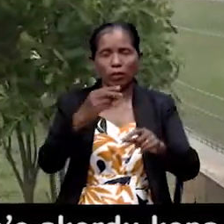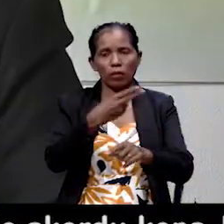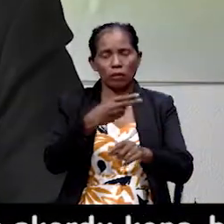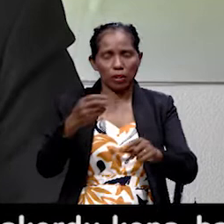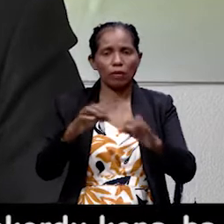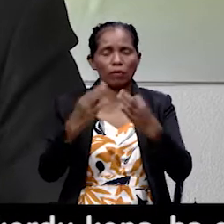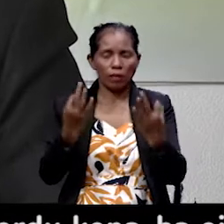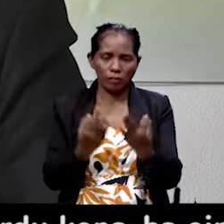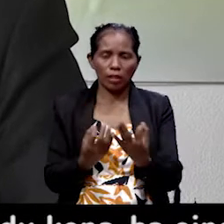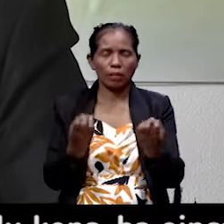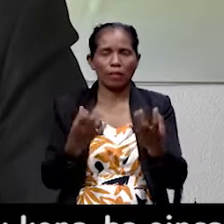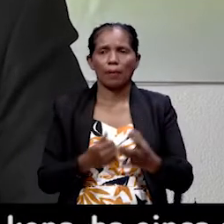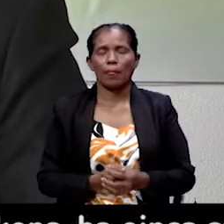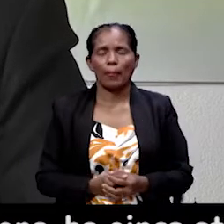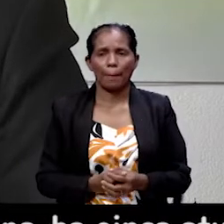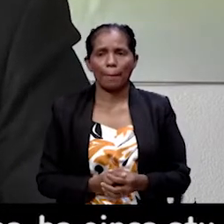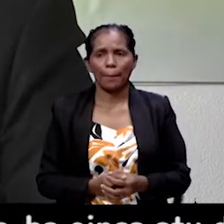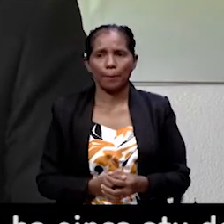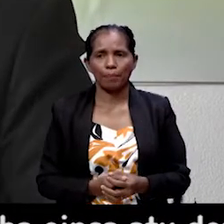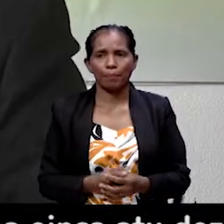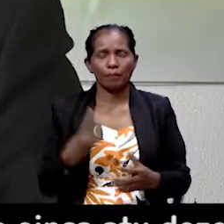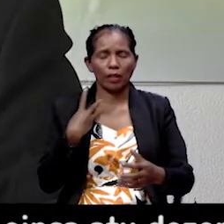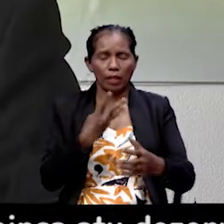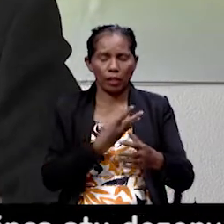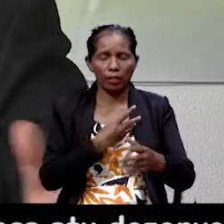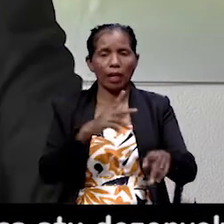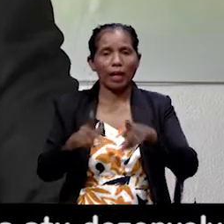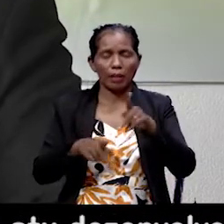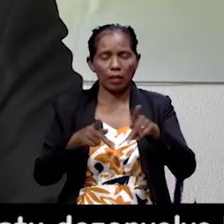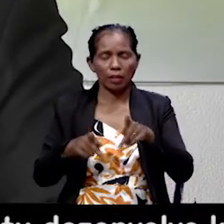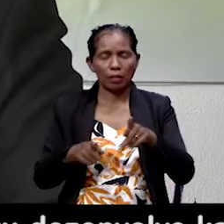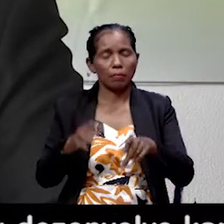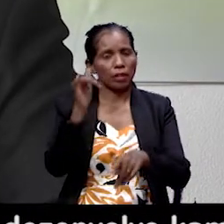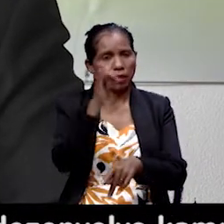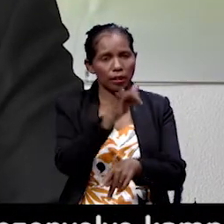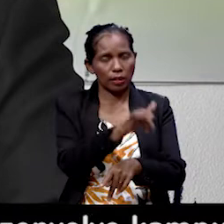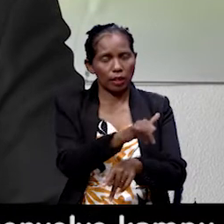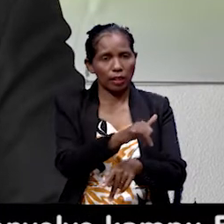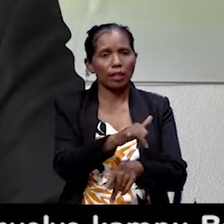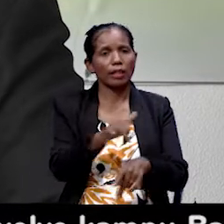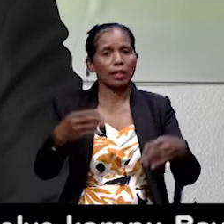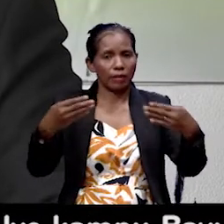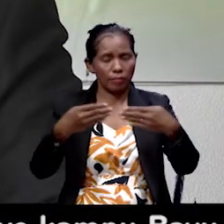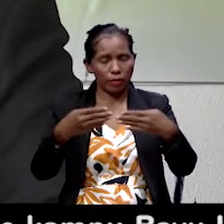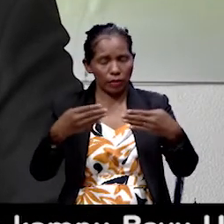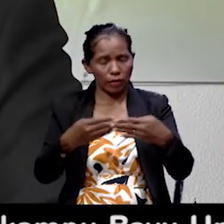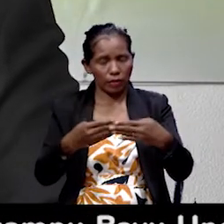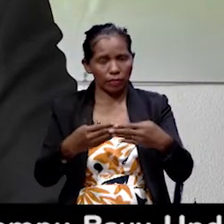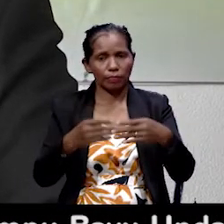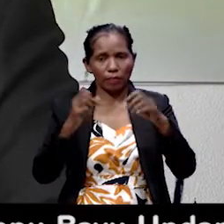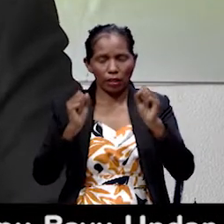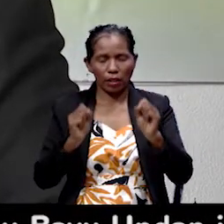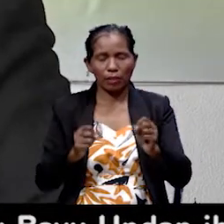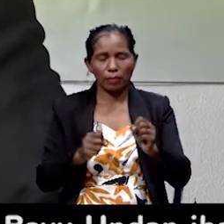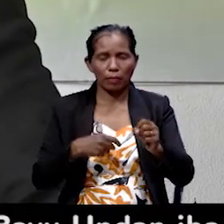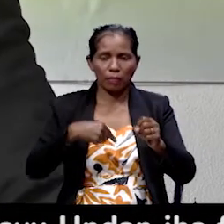Jadi memang ada kebutuhan bagi penduduk yang tinggal di perbatasan untuk saling mengunjungi,